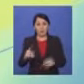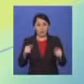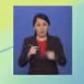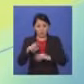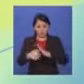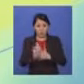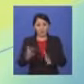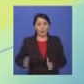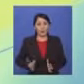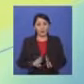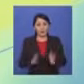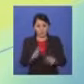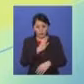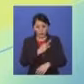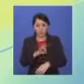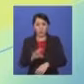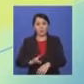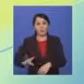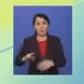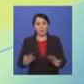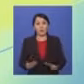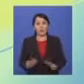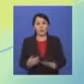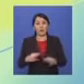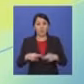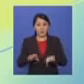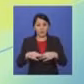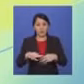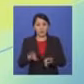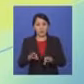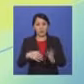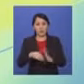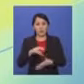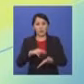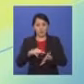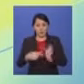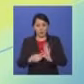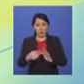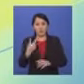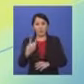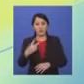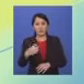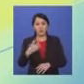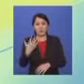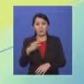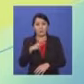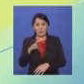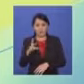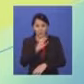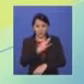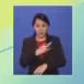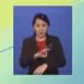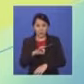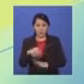жол пайдалануға берілді. Енді ол өңір тұрғындарының қатынасын жеңілдетпек. Аталмыш жобаға қалалық бюджеттен 255 миллион теңге